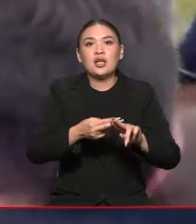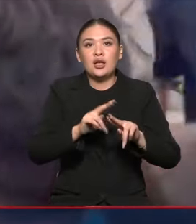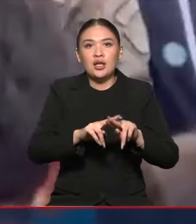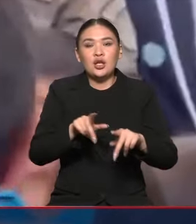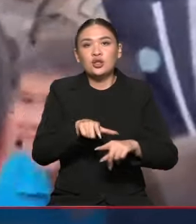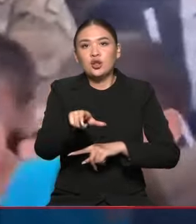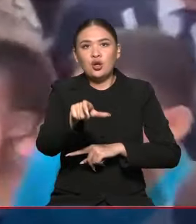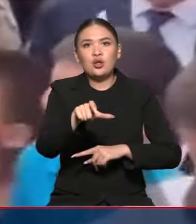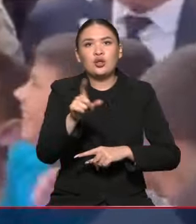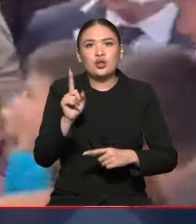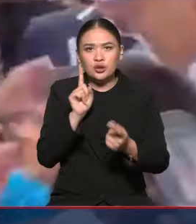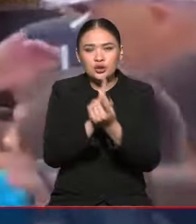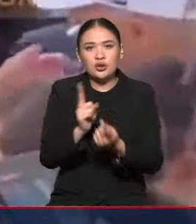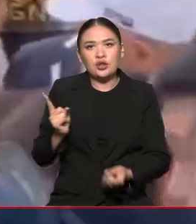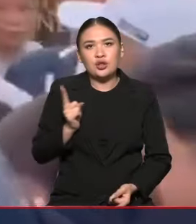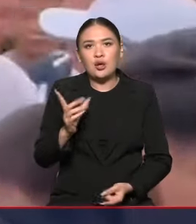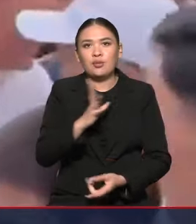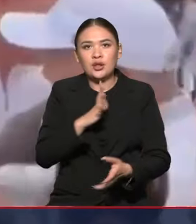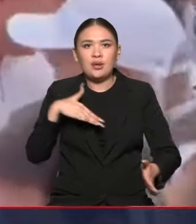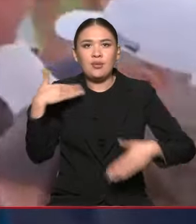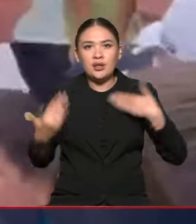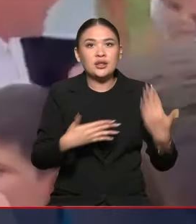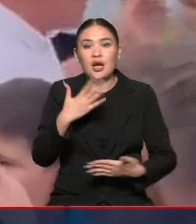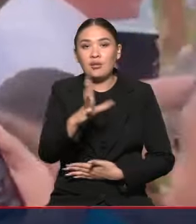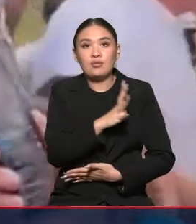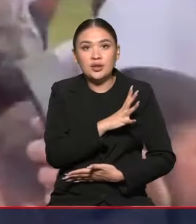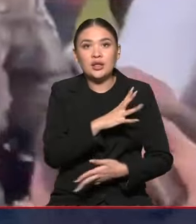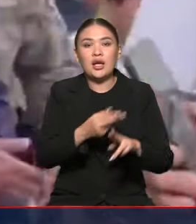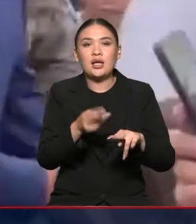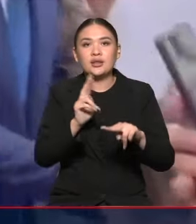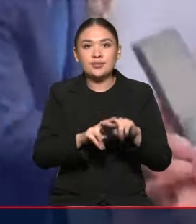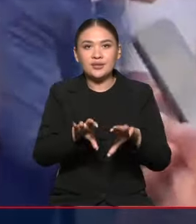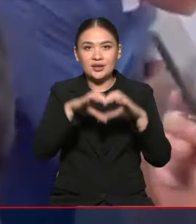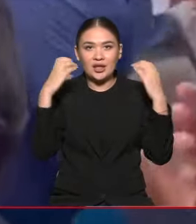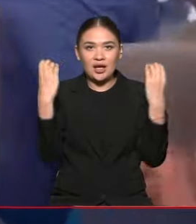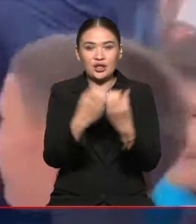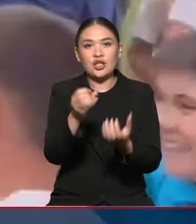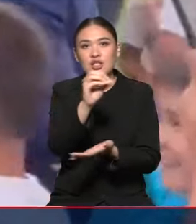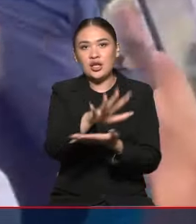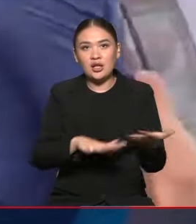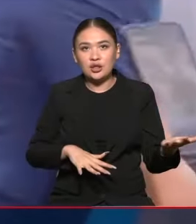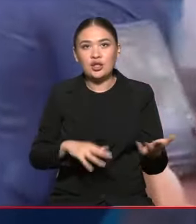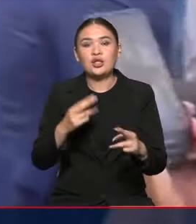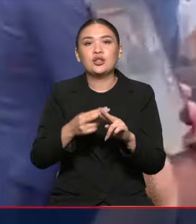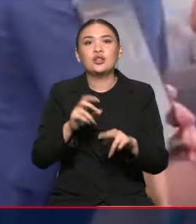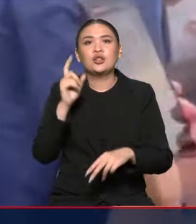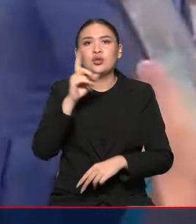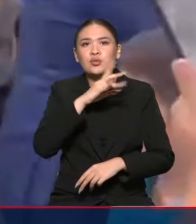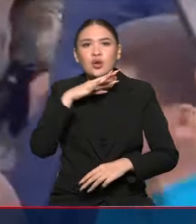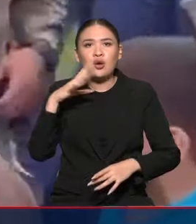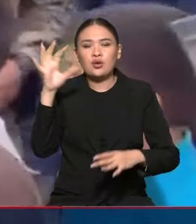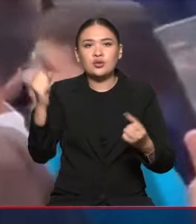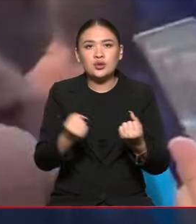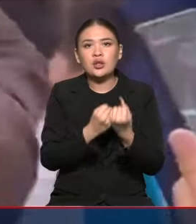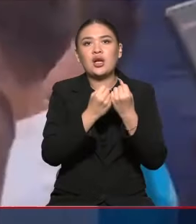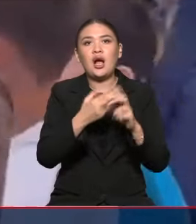жол бойынан күтіп алып, құттықтауды жаудырды. Содан соң салтанатты жиын жергілікті стадионда жалғасты. Жүздеген жанкүйердің алдында